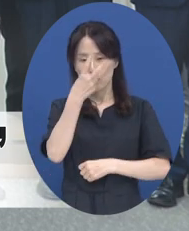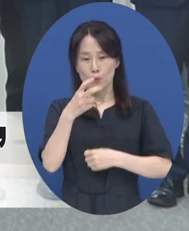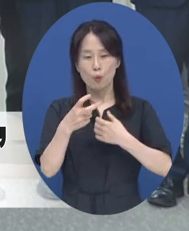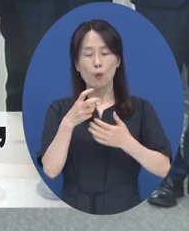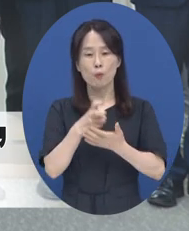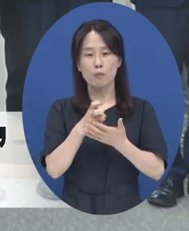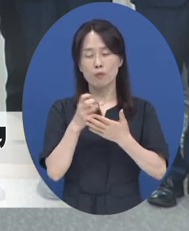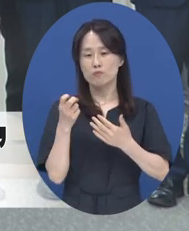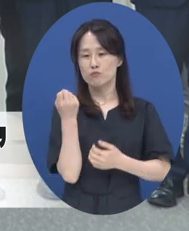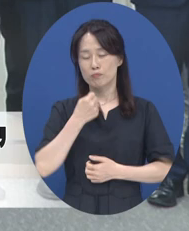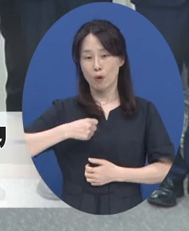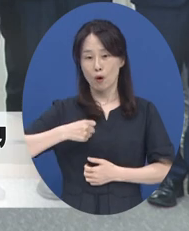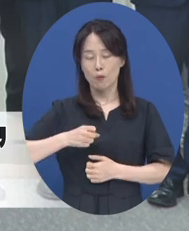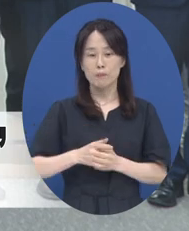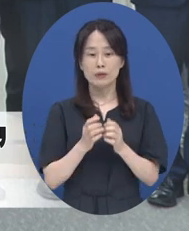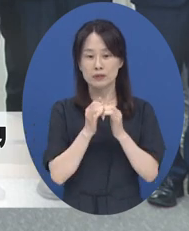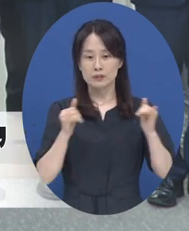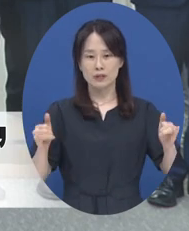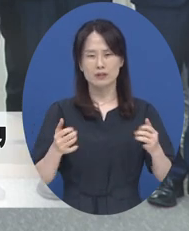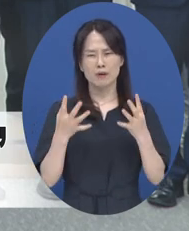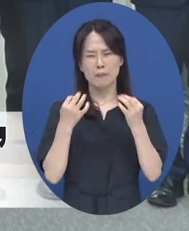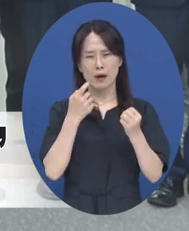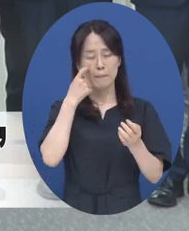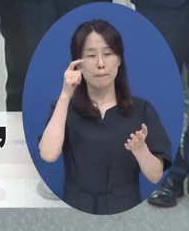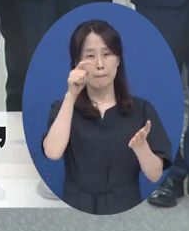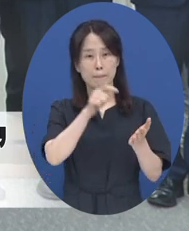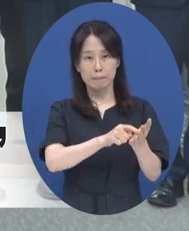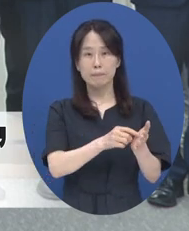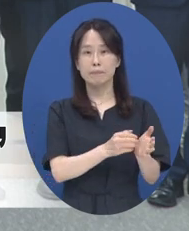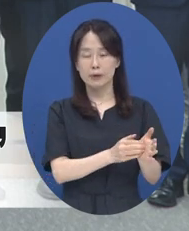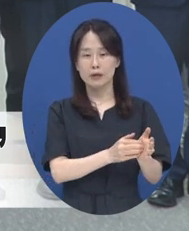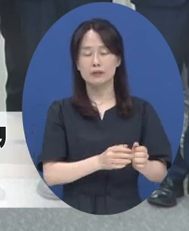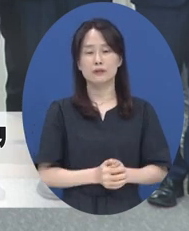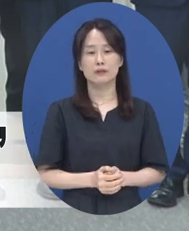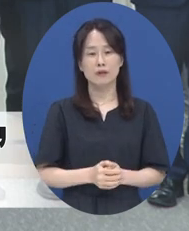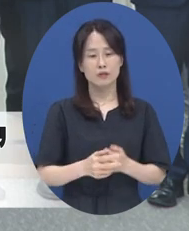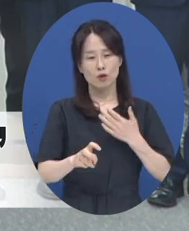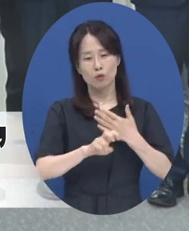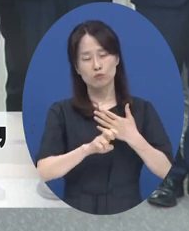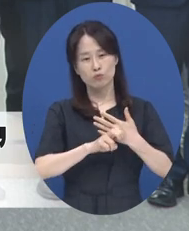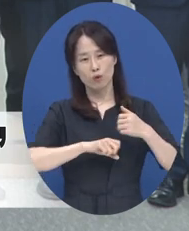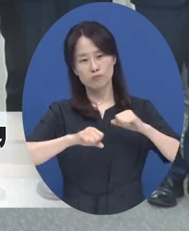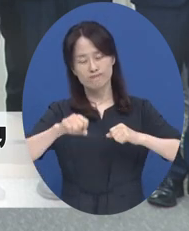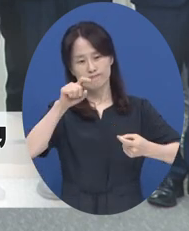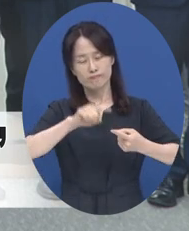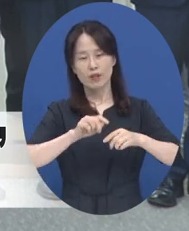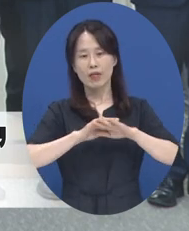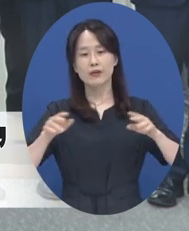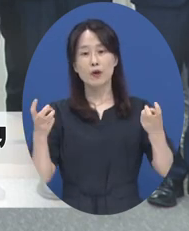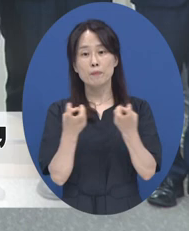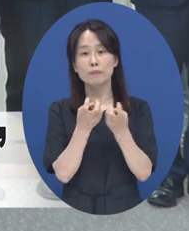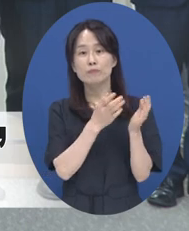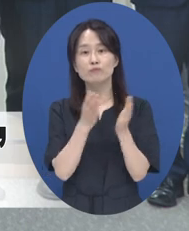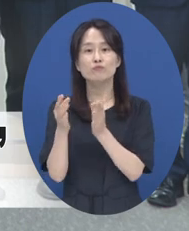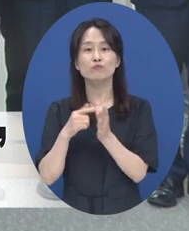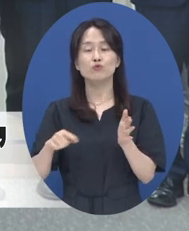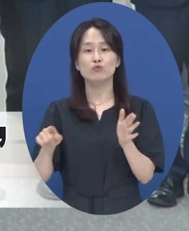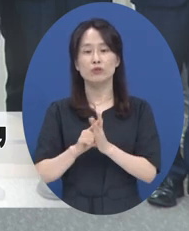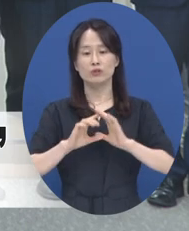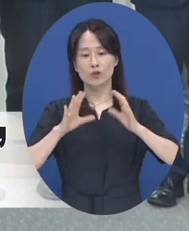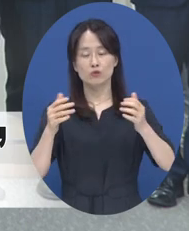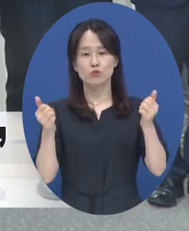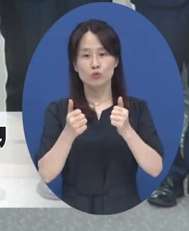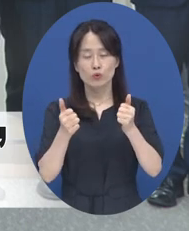경기도 특별사법경찰 잔 의 무더기로 적발됐습니다 경기도가 이런 불법행위에 대한 대책을 마련 하기 위해 국회 토론회 를